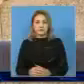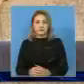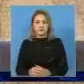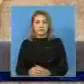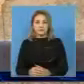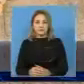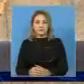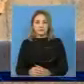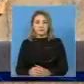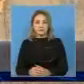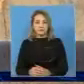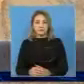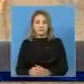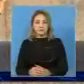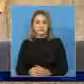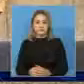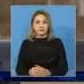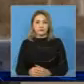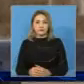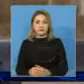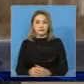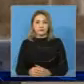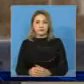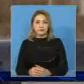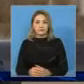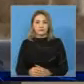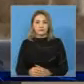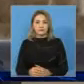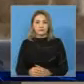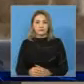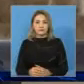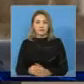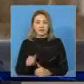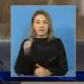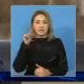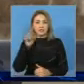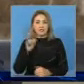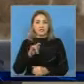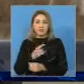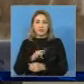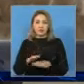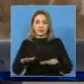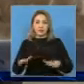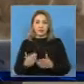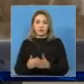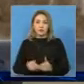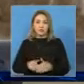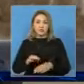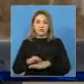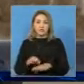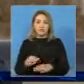халқым. Я, ертеңгі жетектеген немере мен шөберелер осы жерден өткенде,